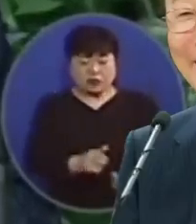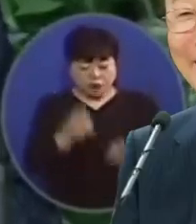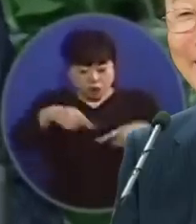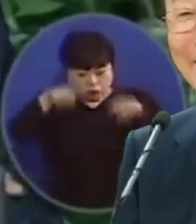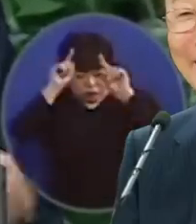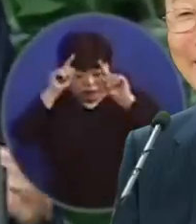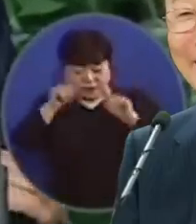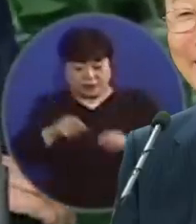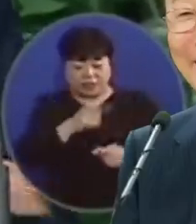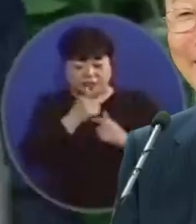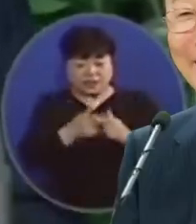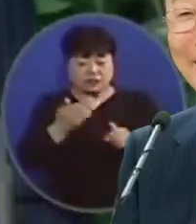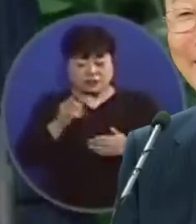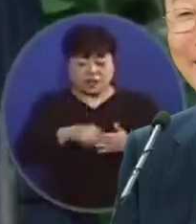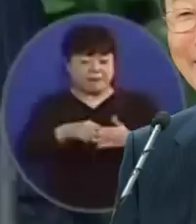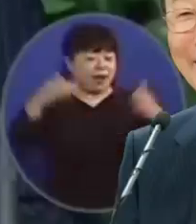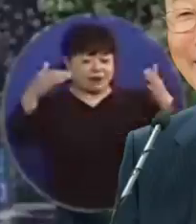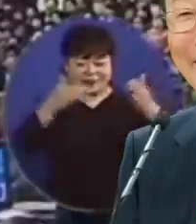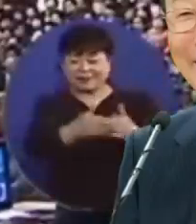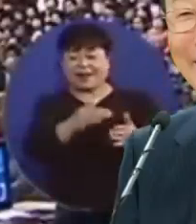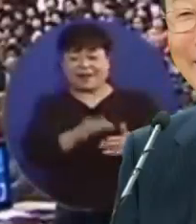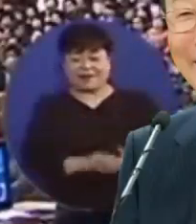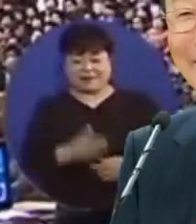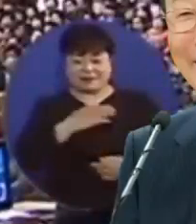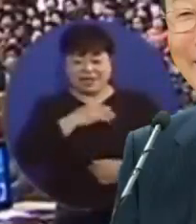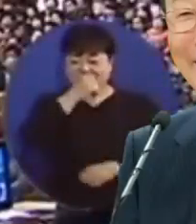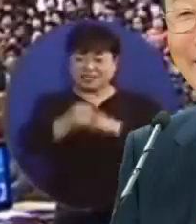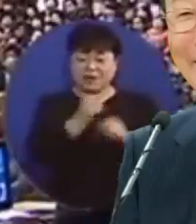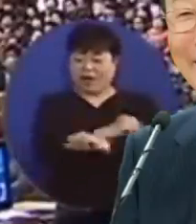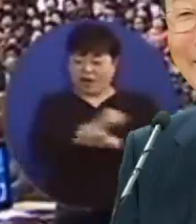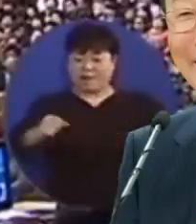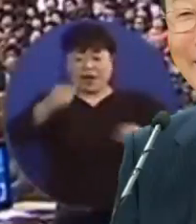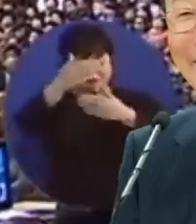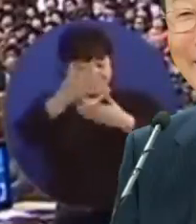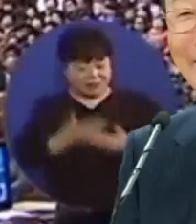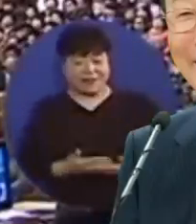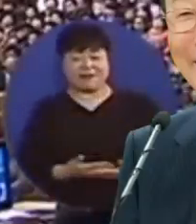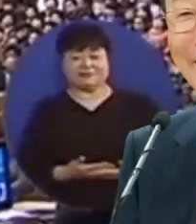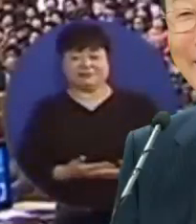음부였으나 다 예수님이 청산해버렸으니 나는 자유와 해방을 얻었다.